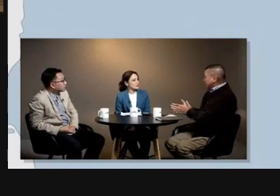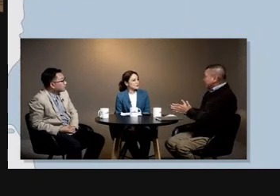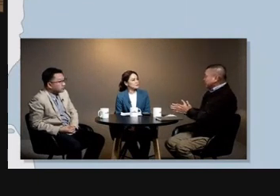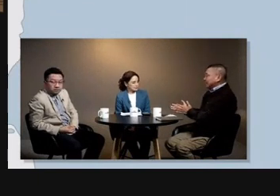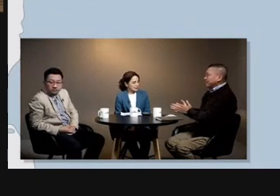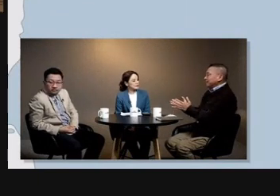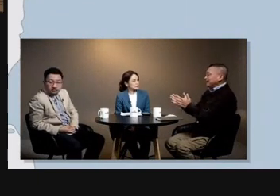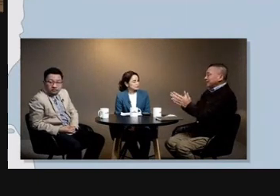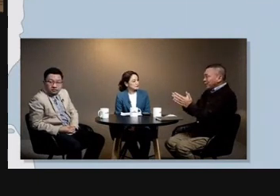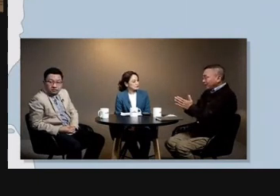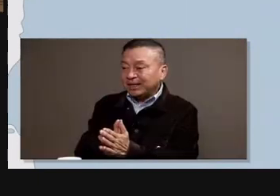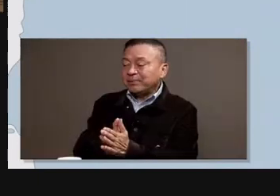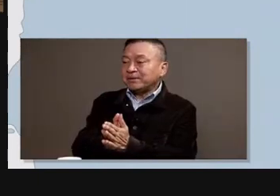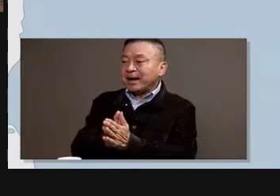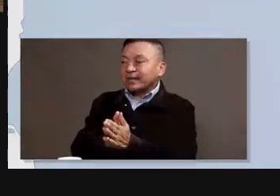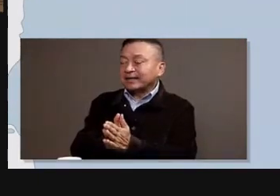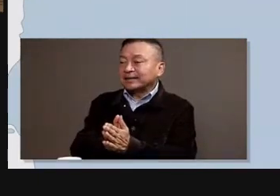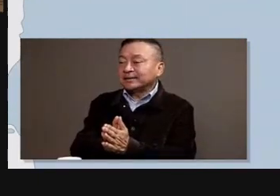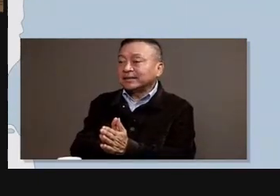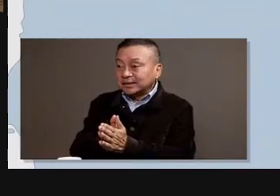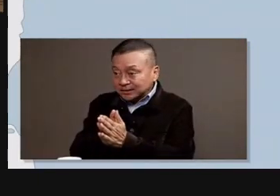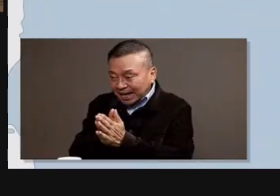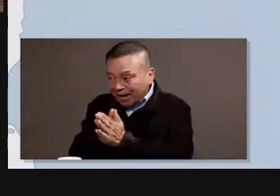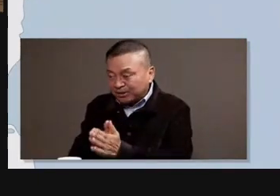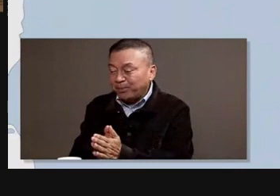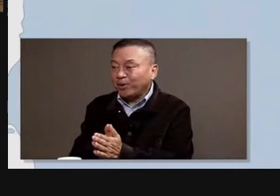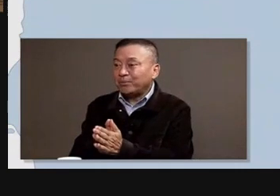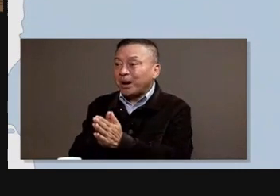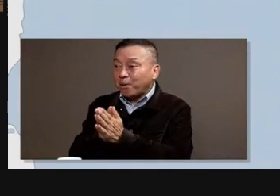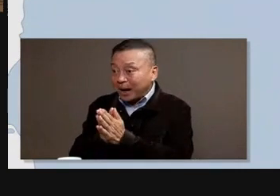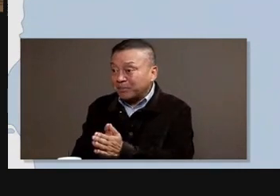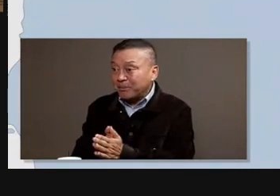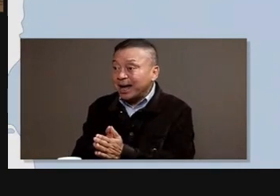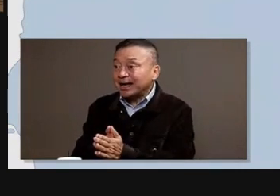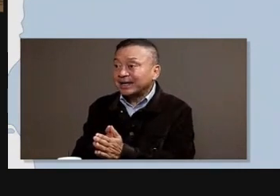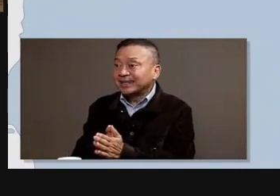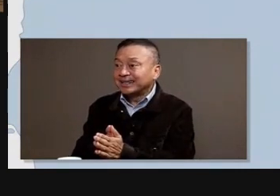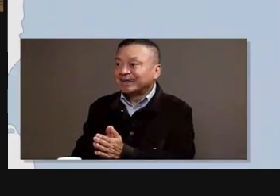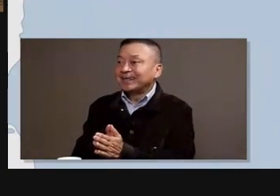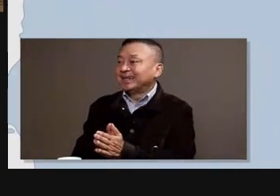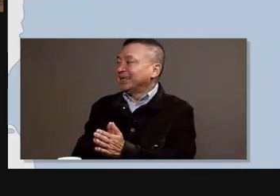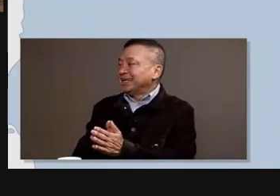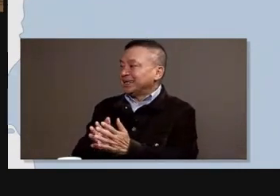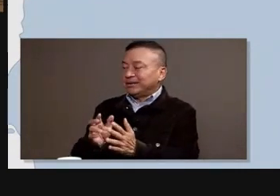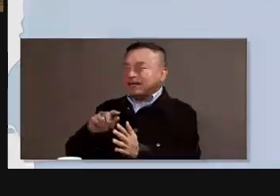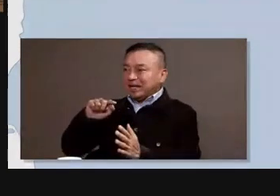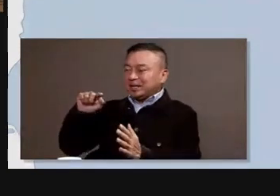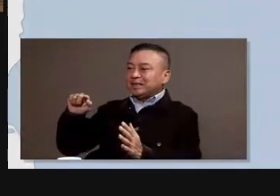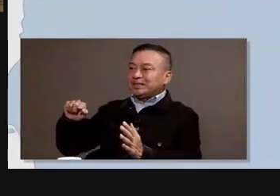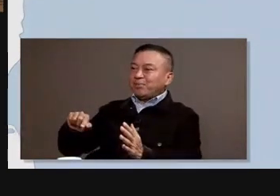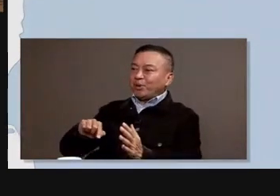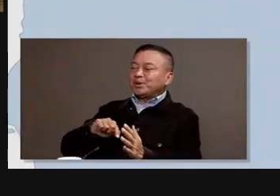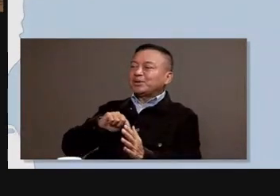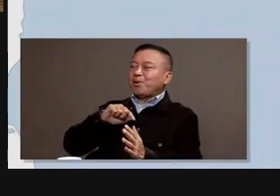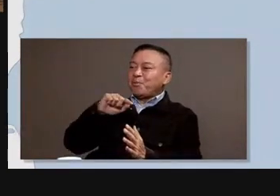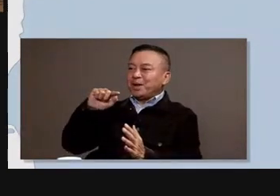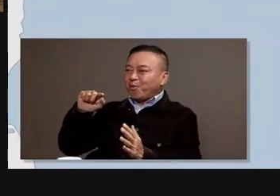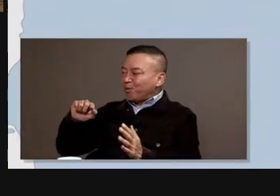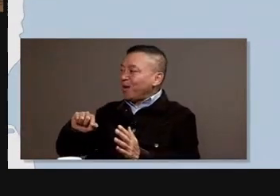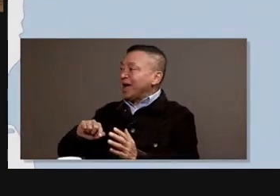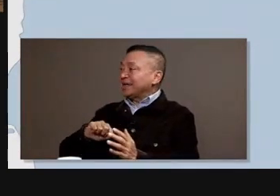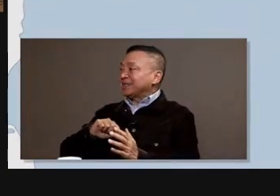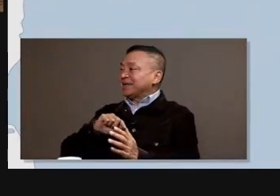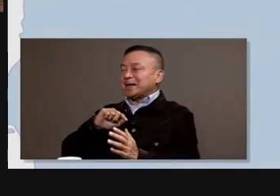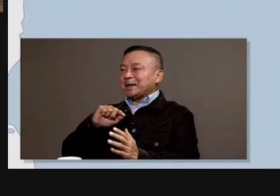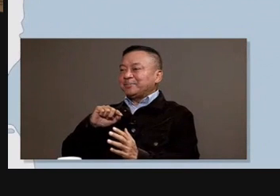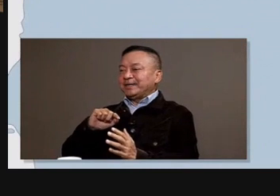าดแคลนครับสรุปแล้วไอ้ที่ไปสมัครเนี่ยก็คือชาวเฉพาะเผ่าพันธุ์พม่านี่คือผลกระทบในว